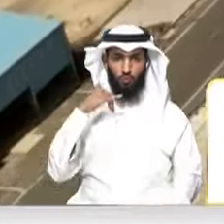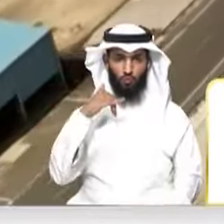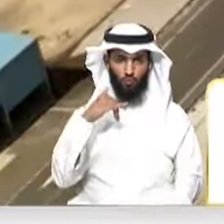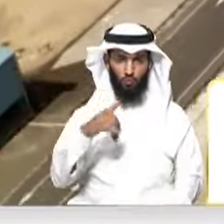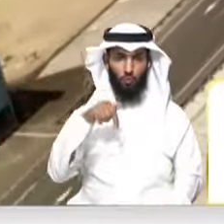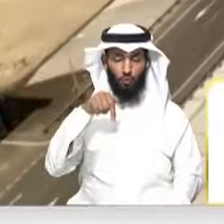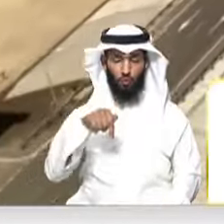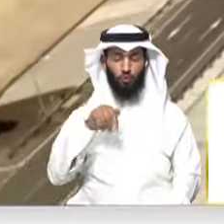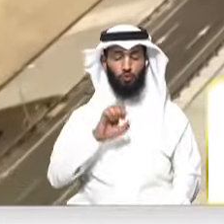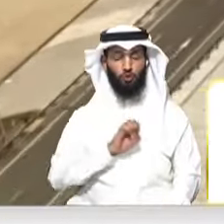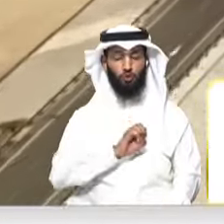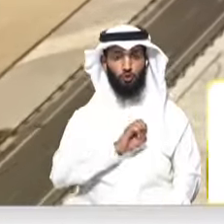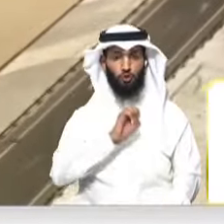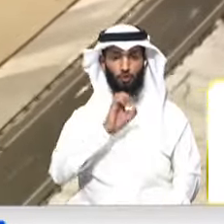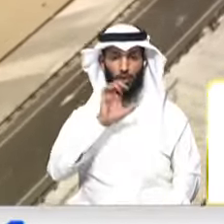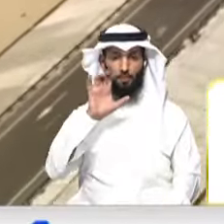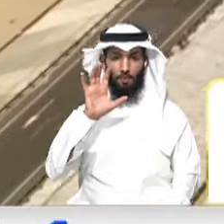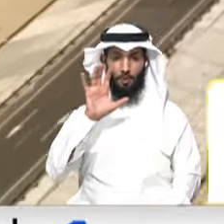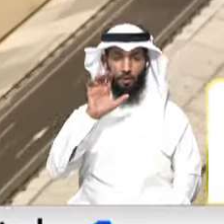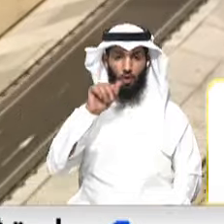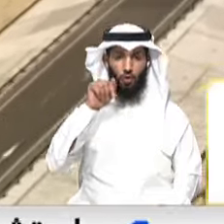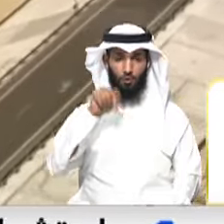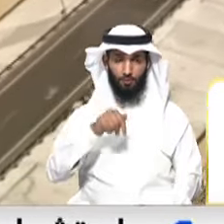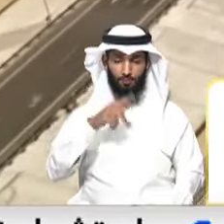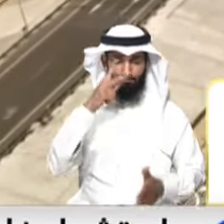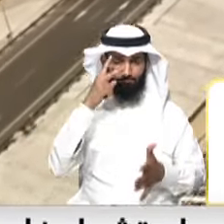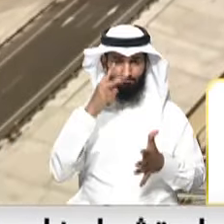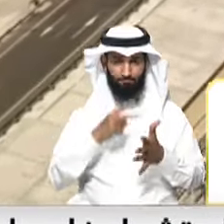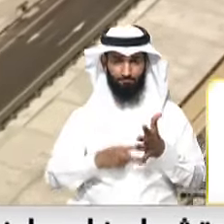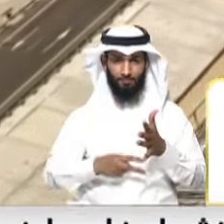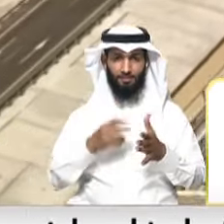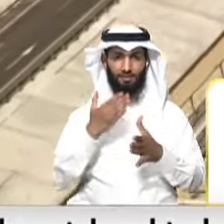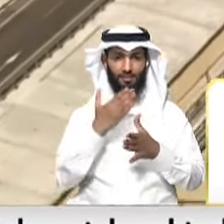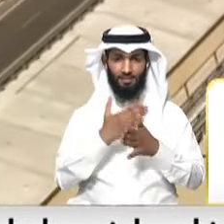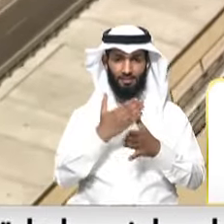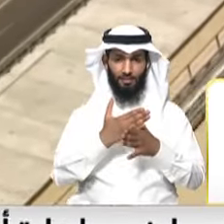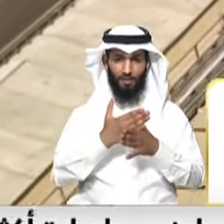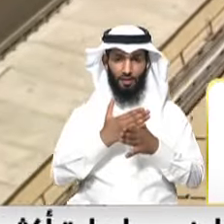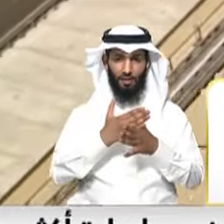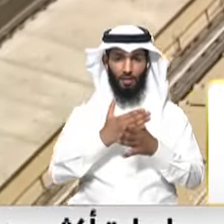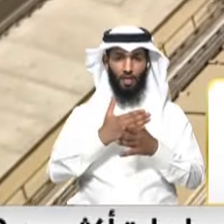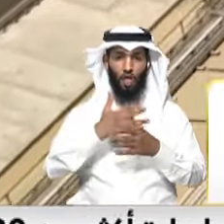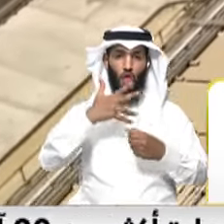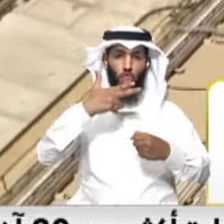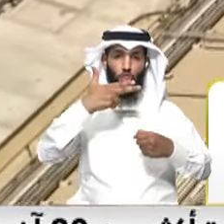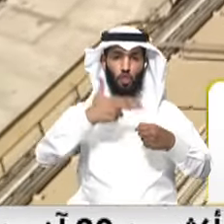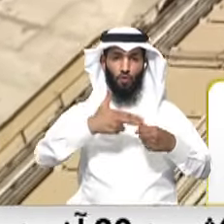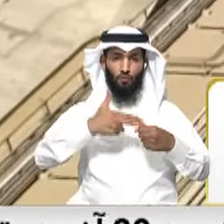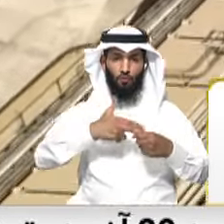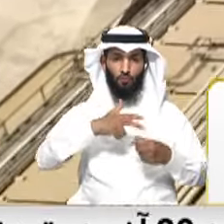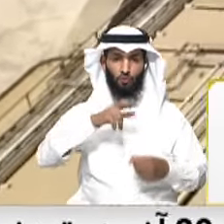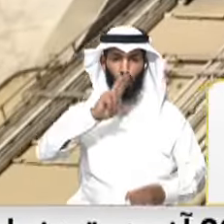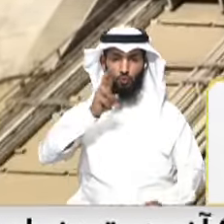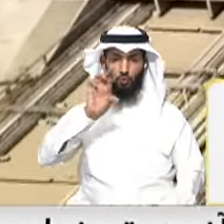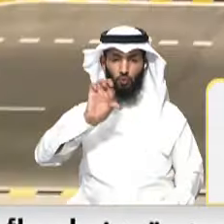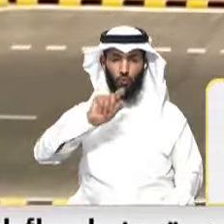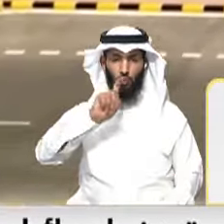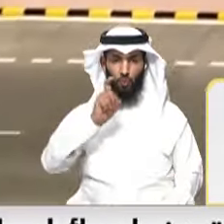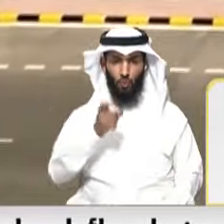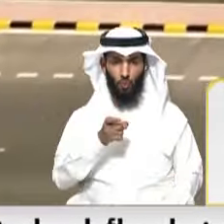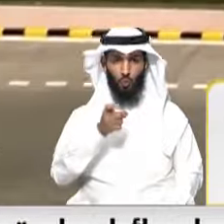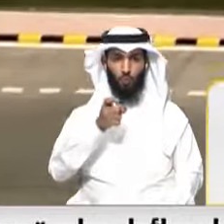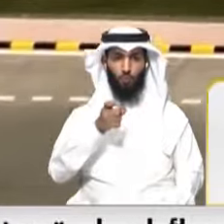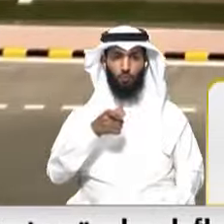صباح اليوم الاحتفالية الرسمية للتشغيل الكامل لمصفاة الزور، وذلك بمجمع الزور النفطي.